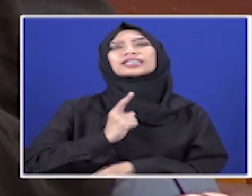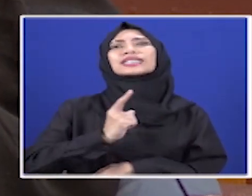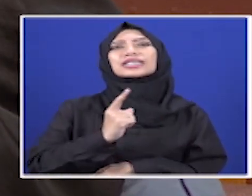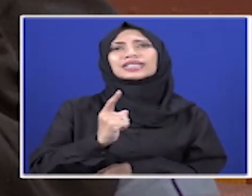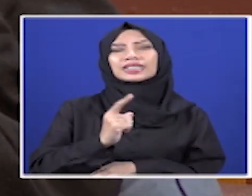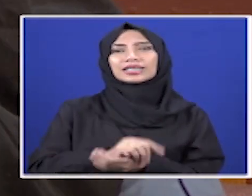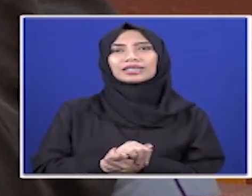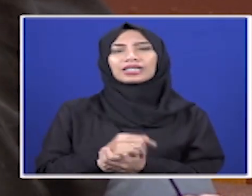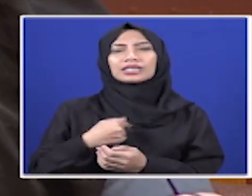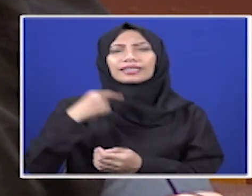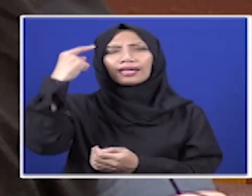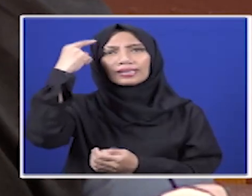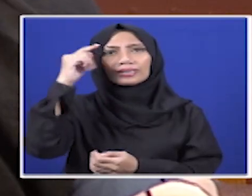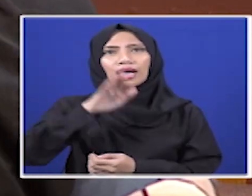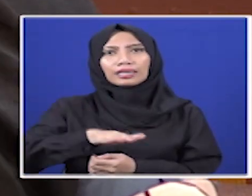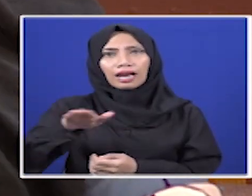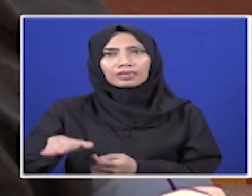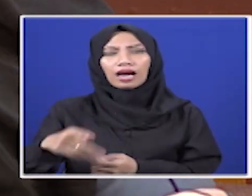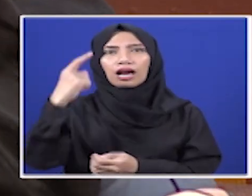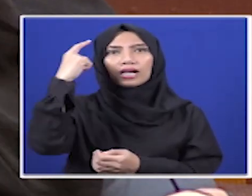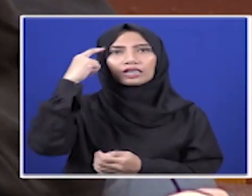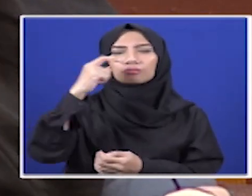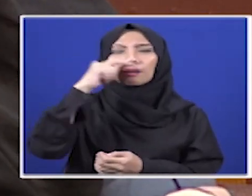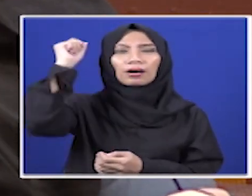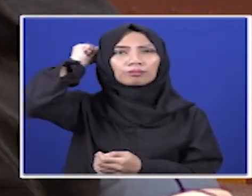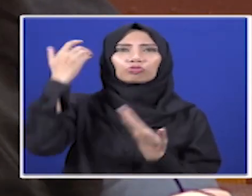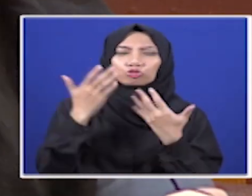anak-anak saya buat orang tua saya